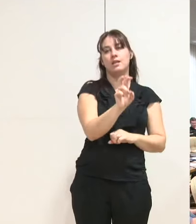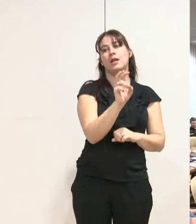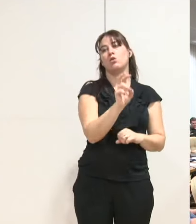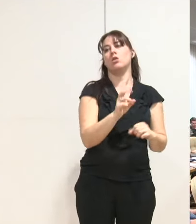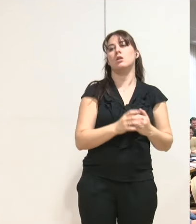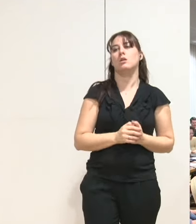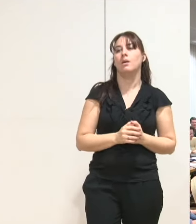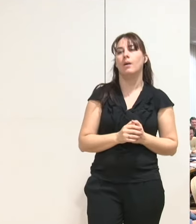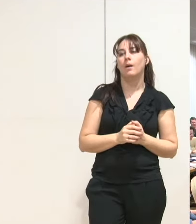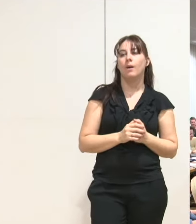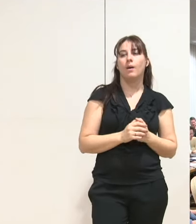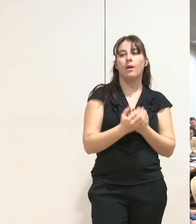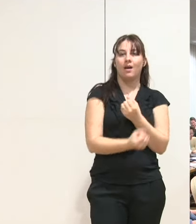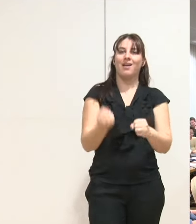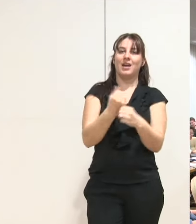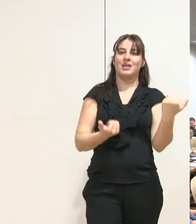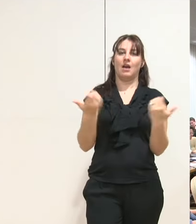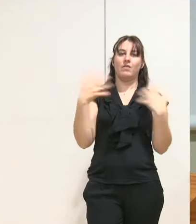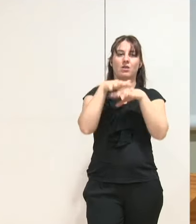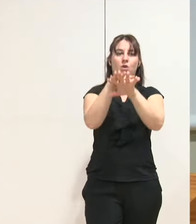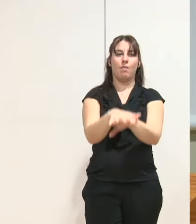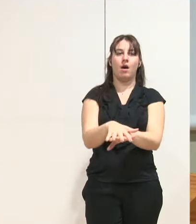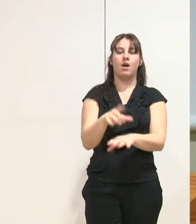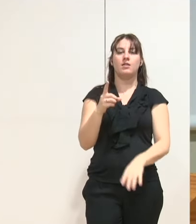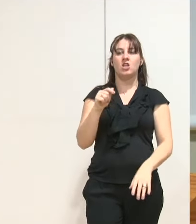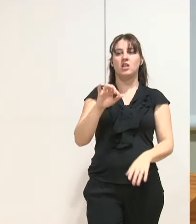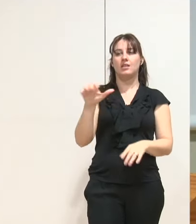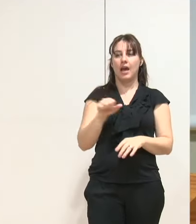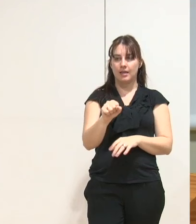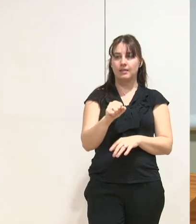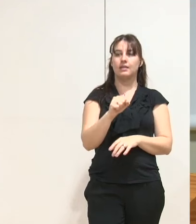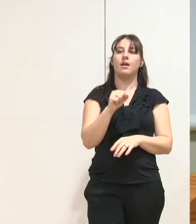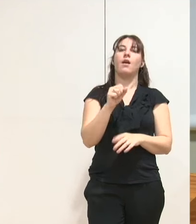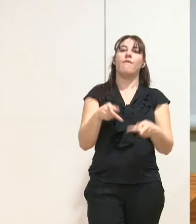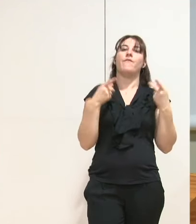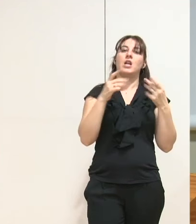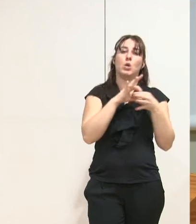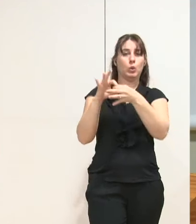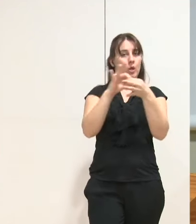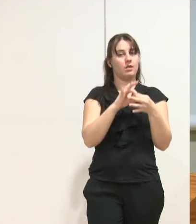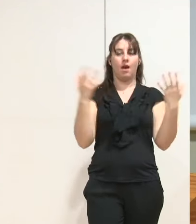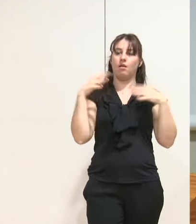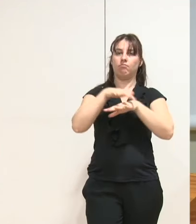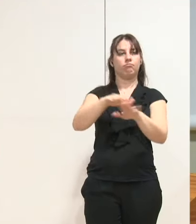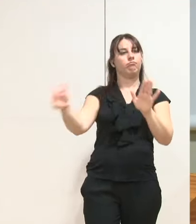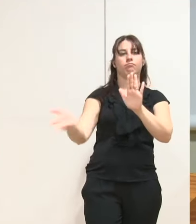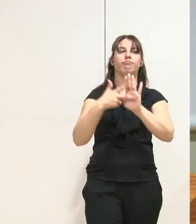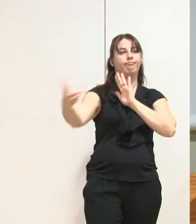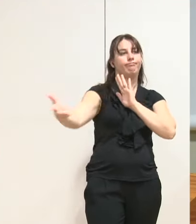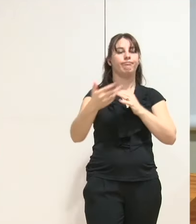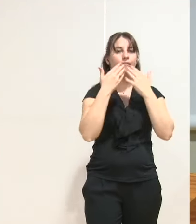écologistes la création d'un service commun des GC cas DGA ville solidaire et citoyenne est donc approuvé je vous